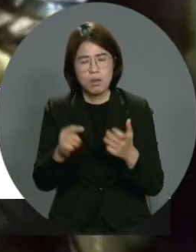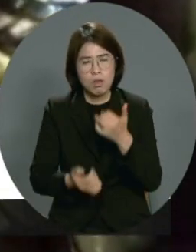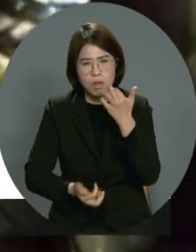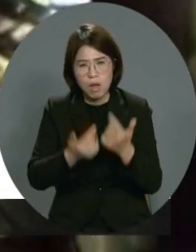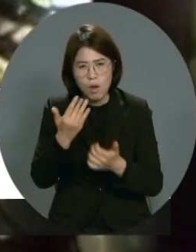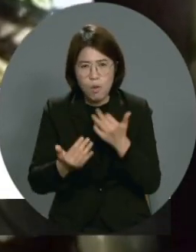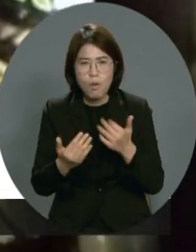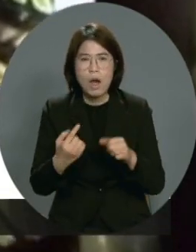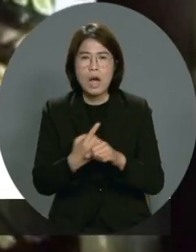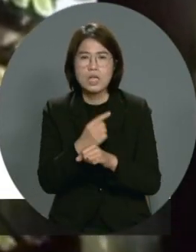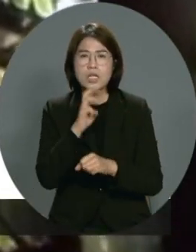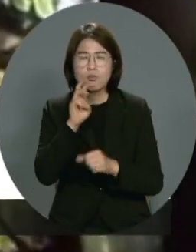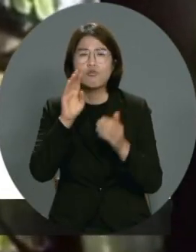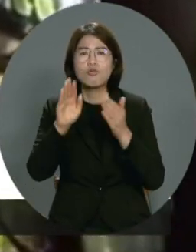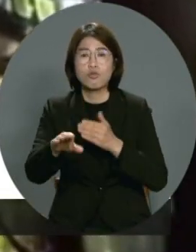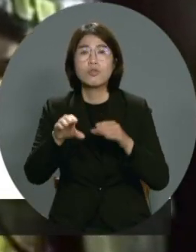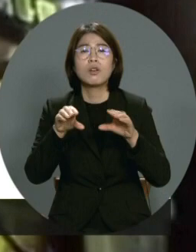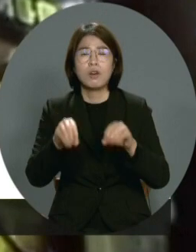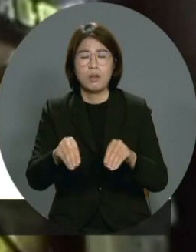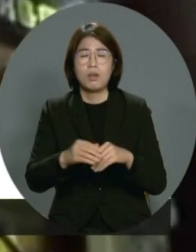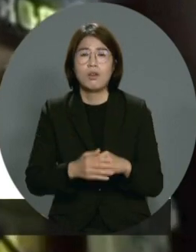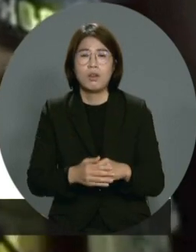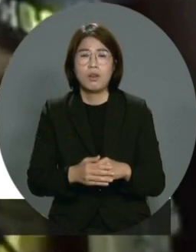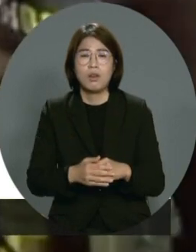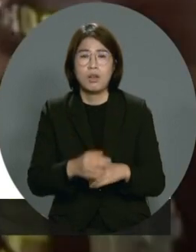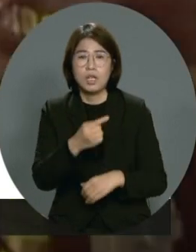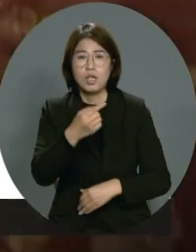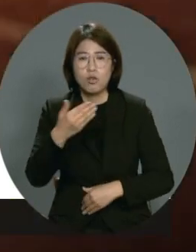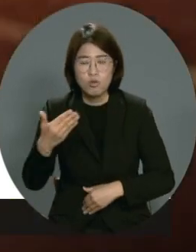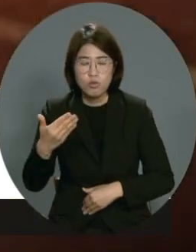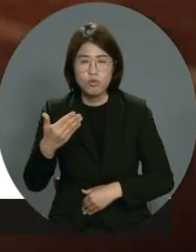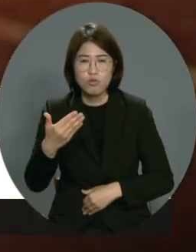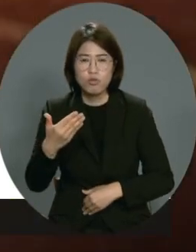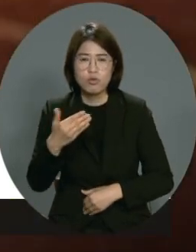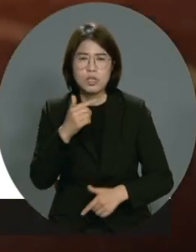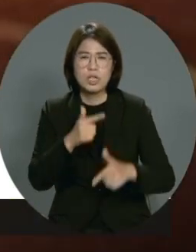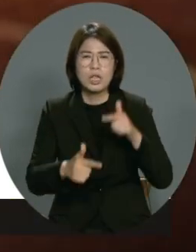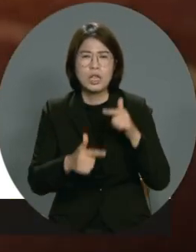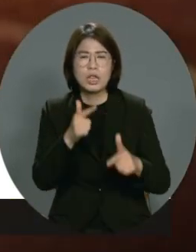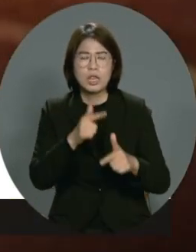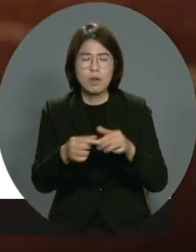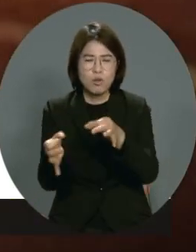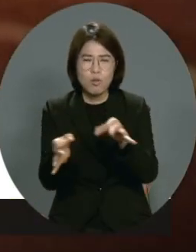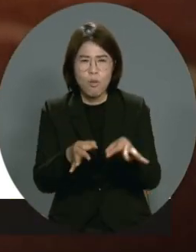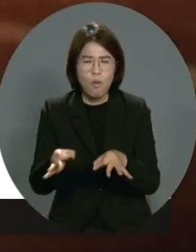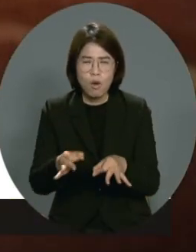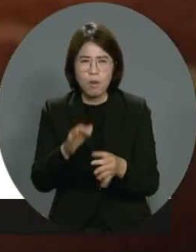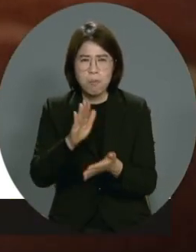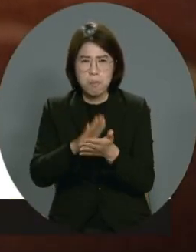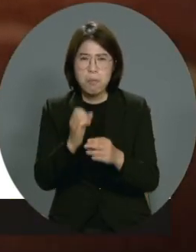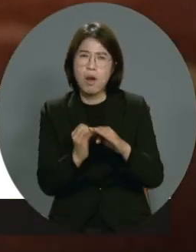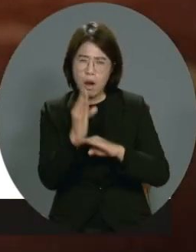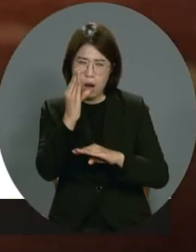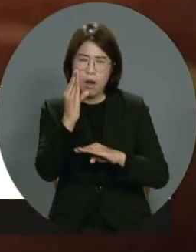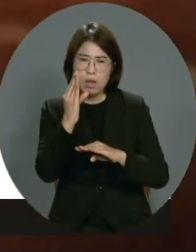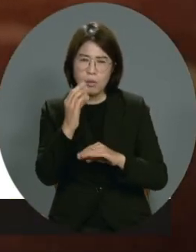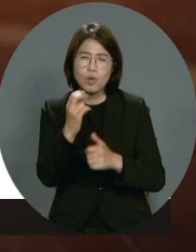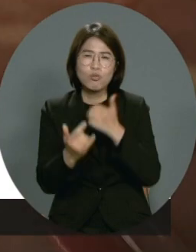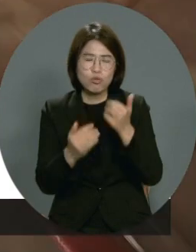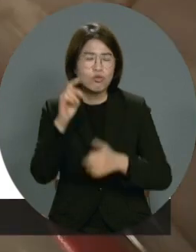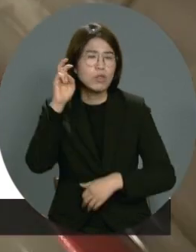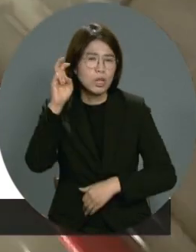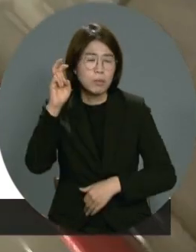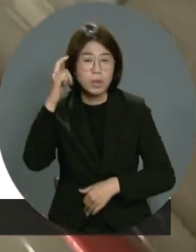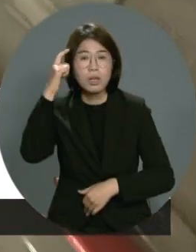1시간 반만에 꺼졌습니다 소방당국은 화목보일러 과열로 불이 난 것으로 보고 있습니다 어제